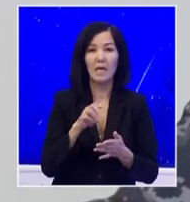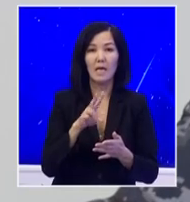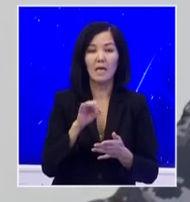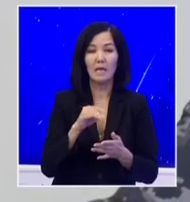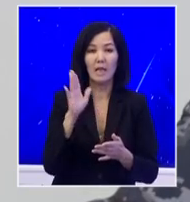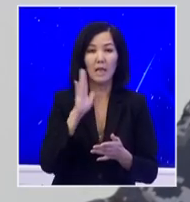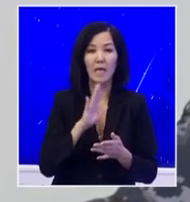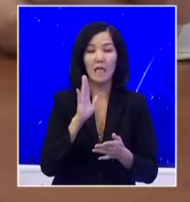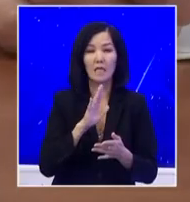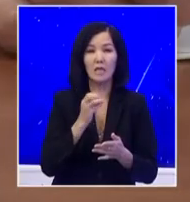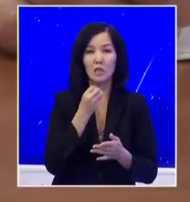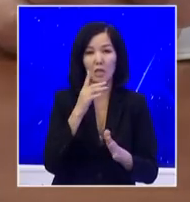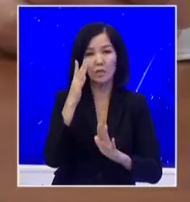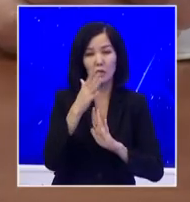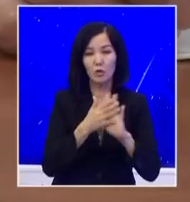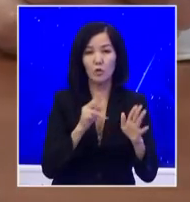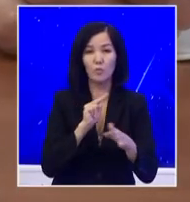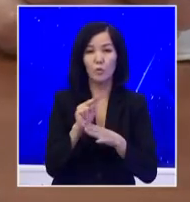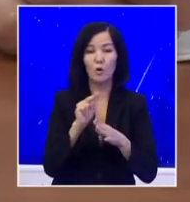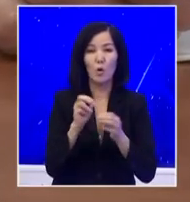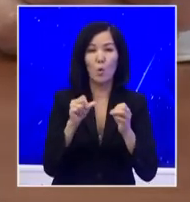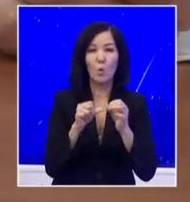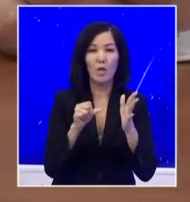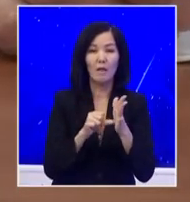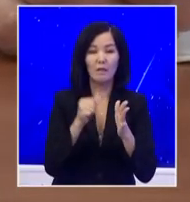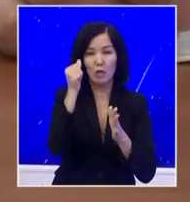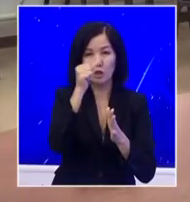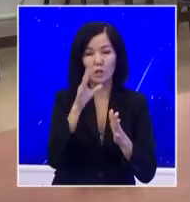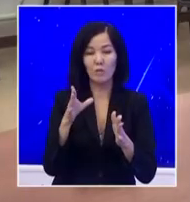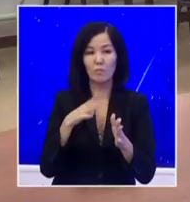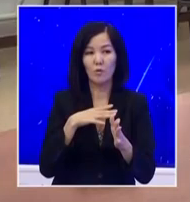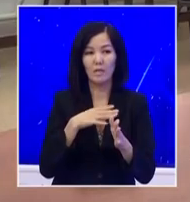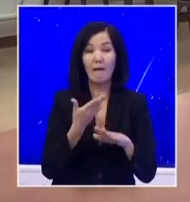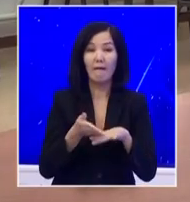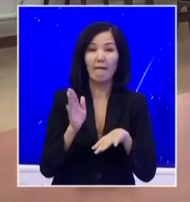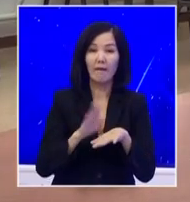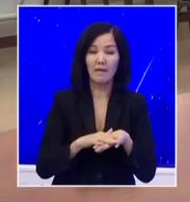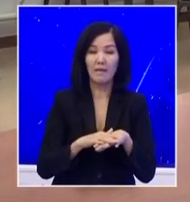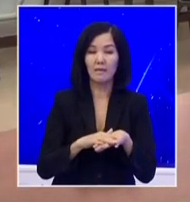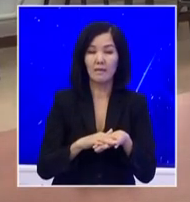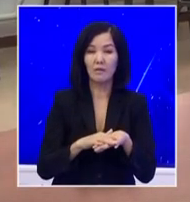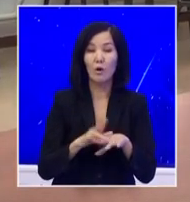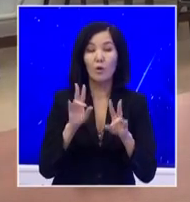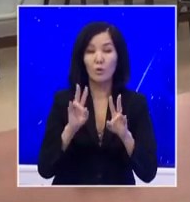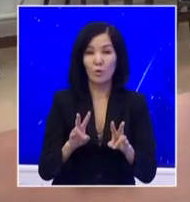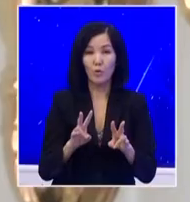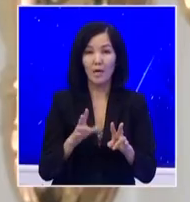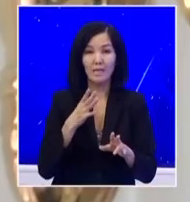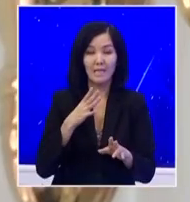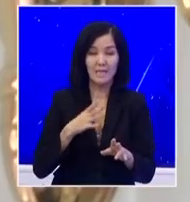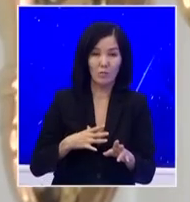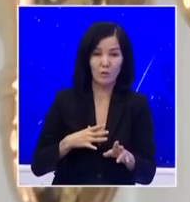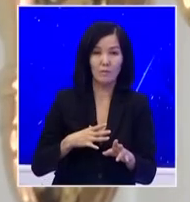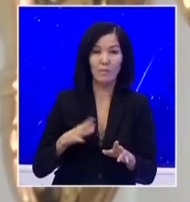түсініп, қызметке баулып келе жатқанына 16 жылдан асты. Мамандығы қиын, әрі күрделі. Десе де төзіммен